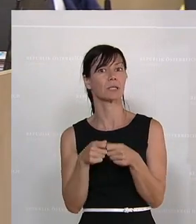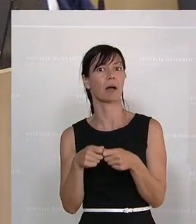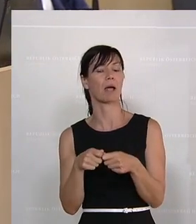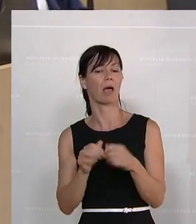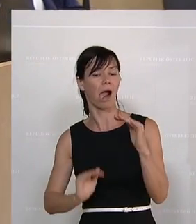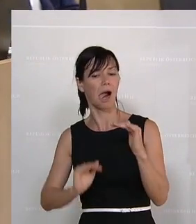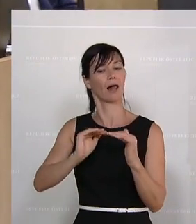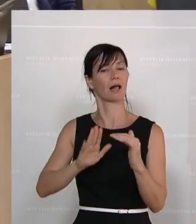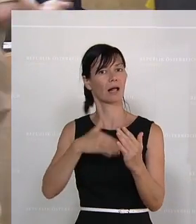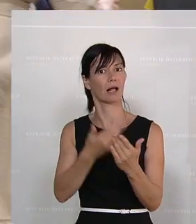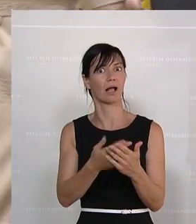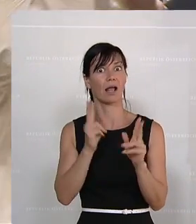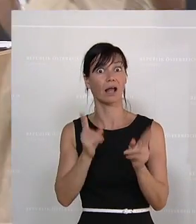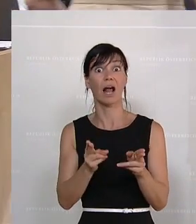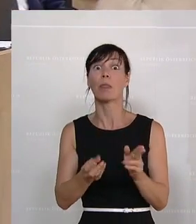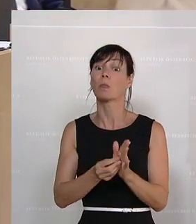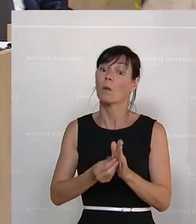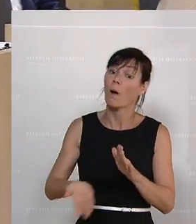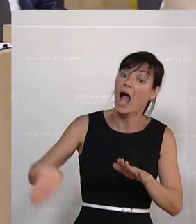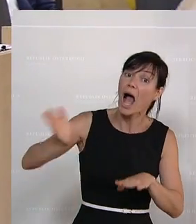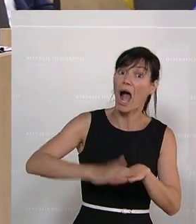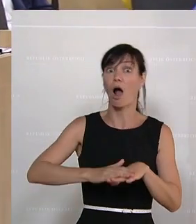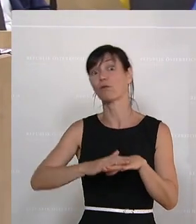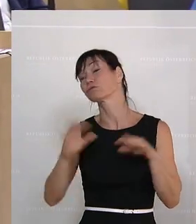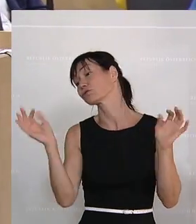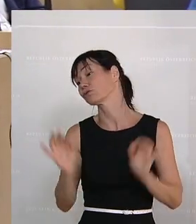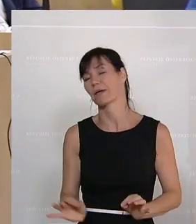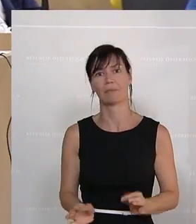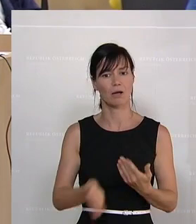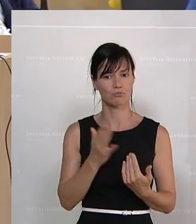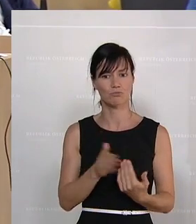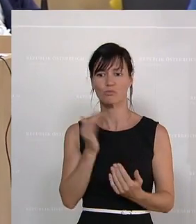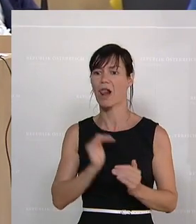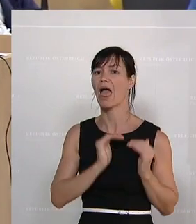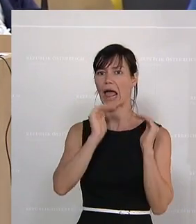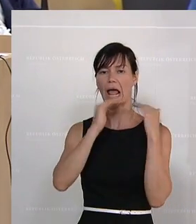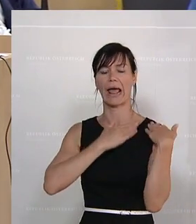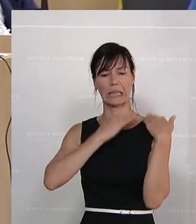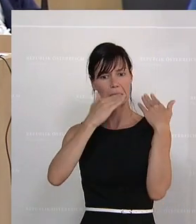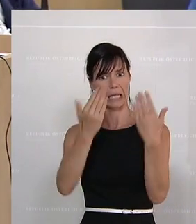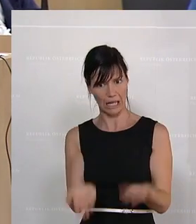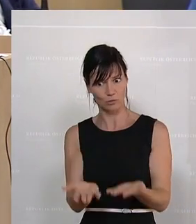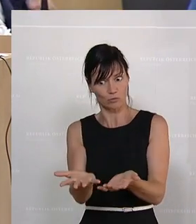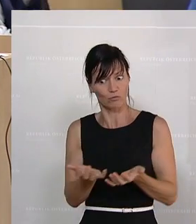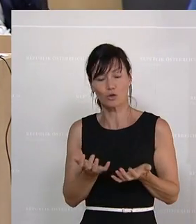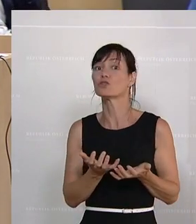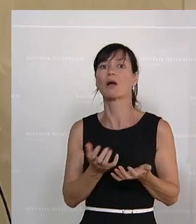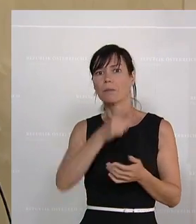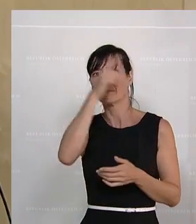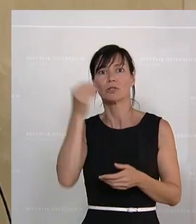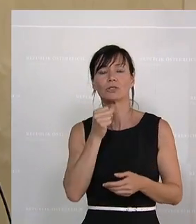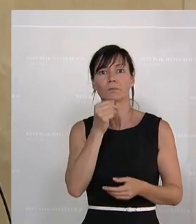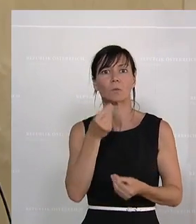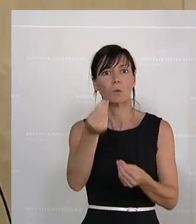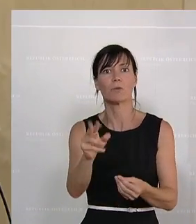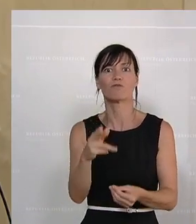auch dazu führen können dass die erhoffte entlastung auf der einen seite gar nicht bei den menschen ankommt oder was besonders